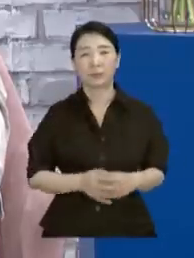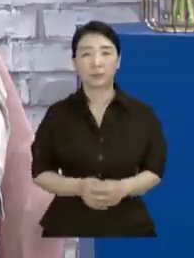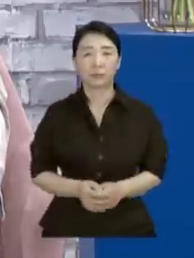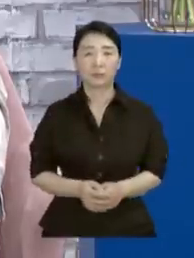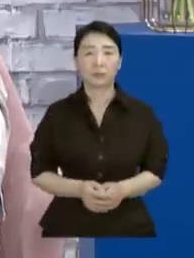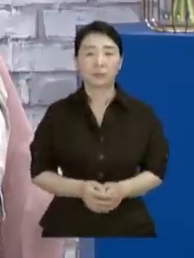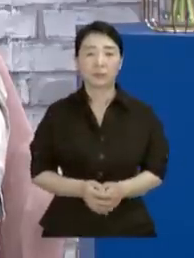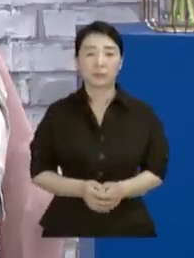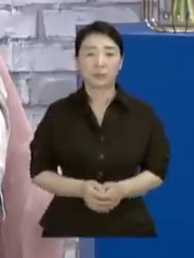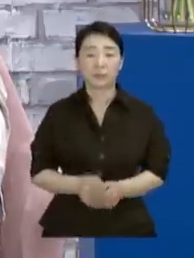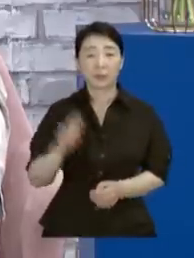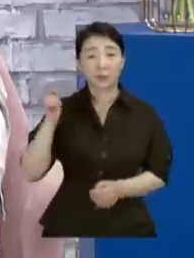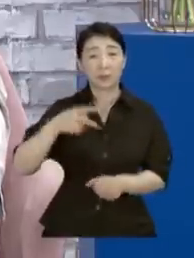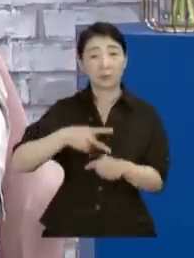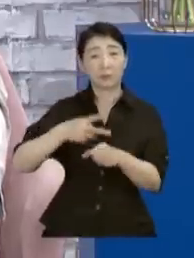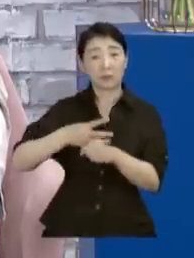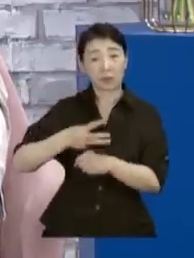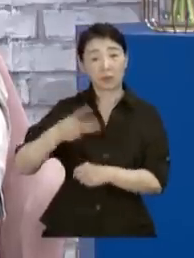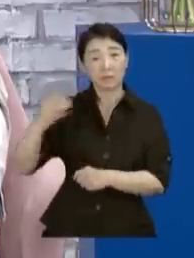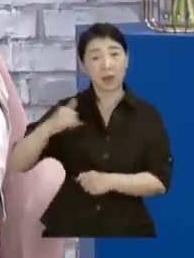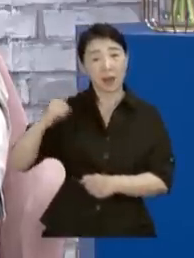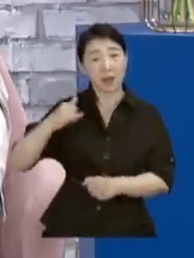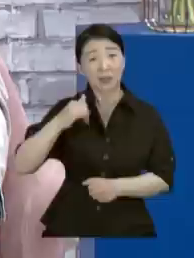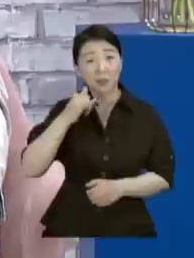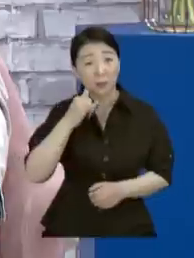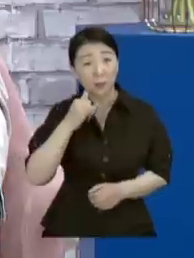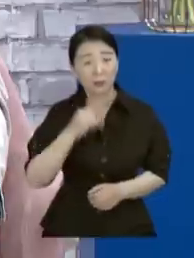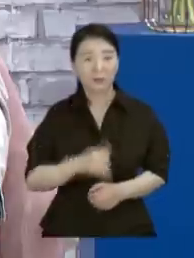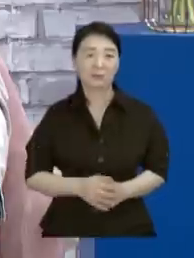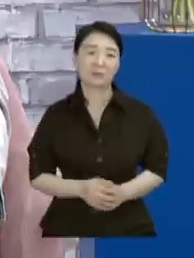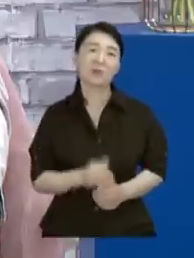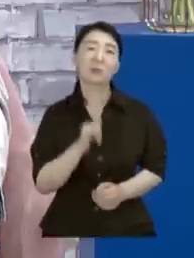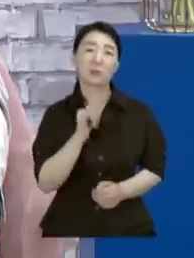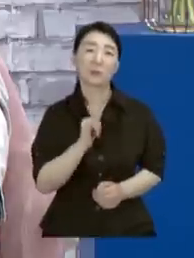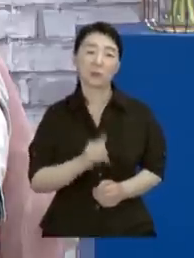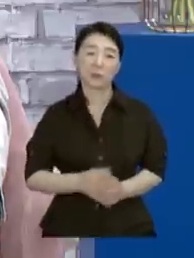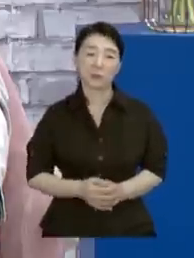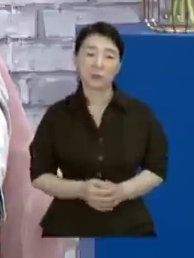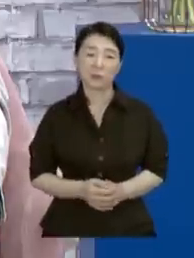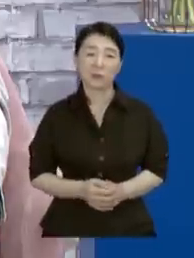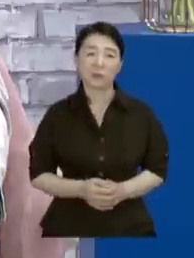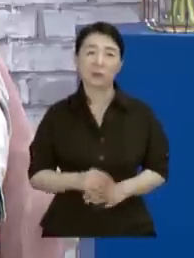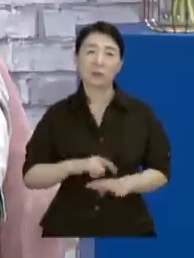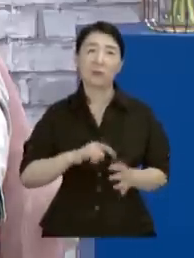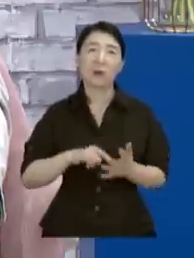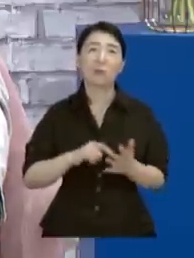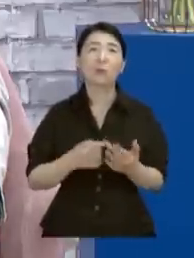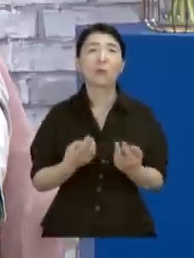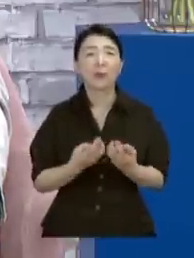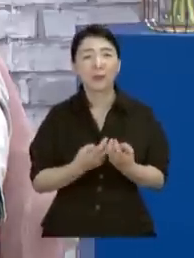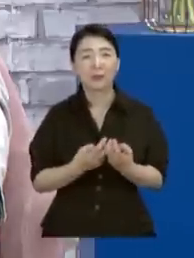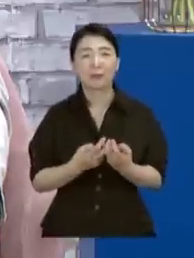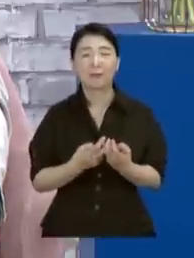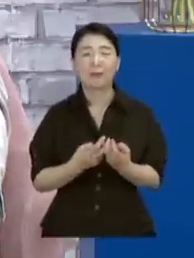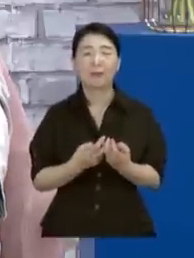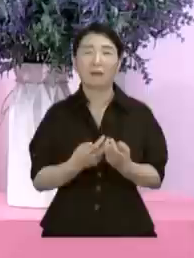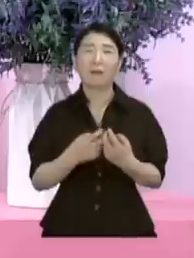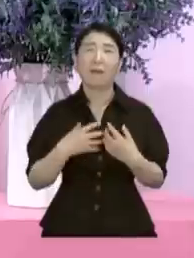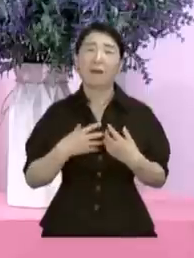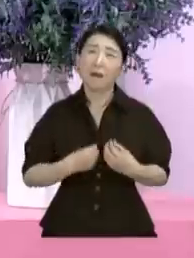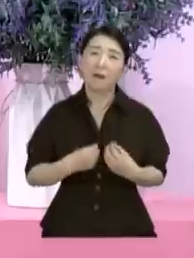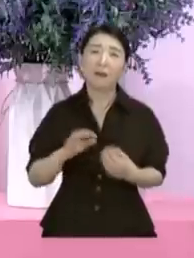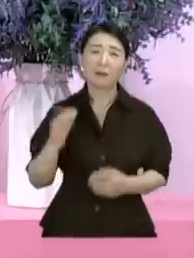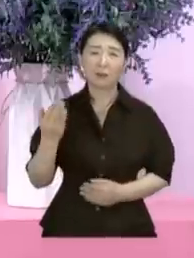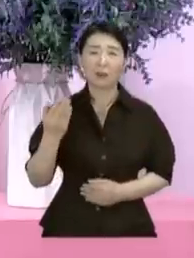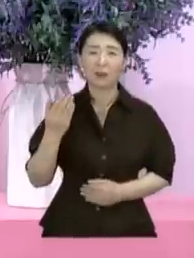네, 그러면 뭐 새벽 2시고 3시고 막 열려올 때도 있겠어요. 아, 그럴 때가 있어요. 철렁하죠, 그럴 때. 철렁. 밤에 잠을